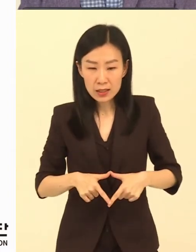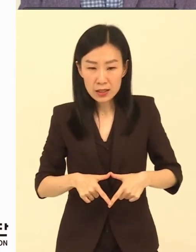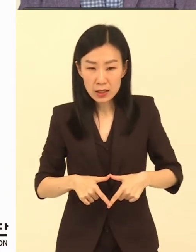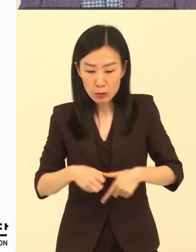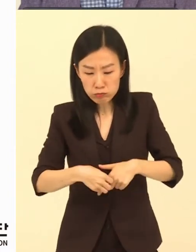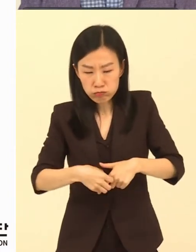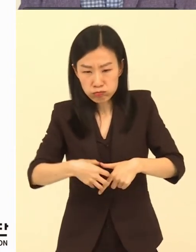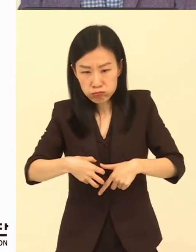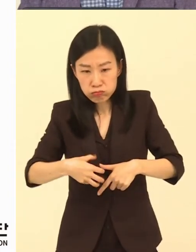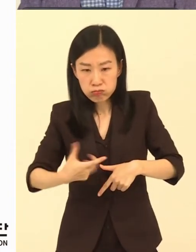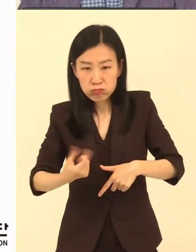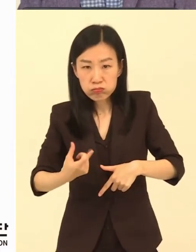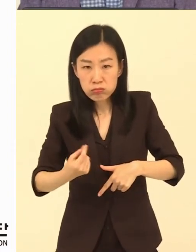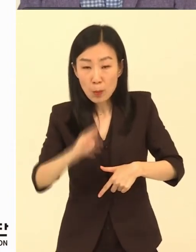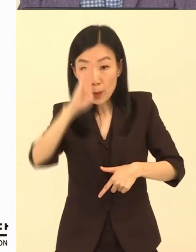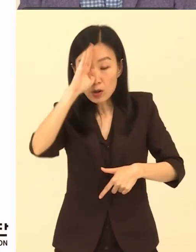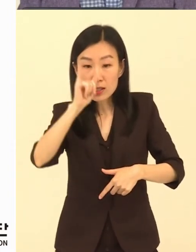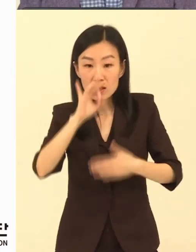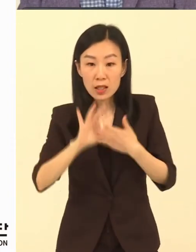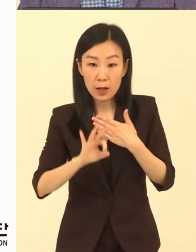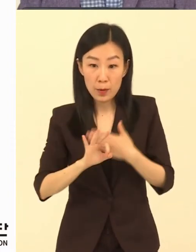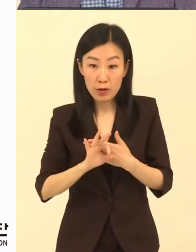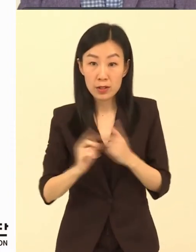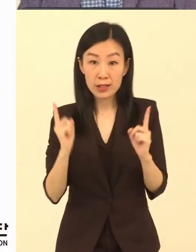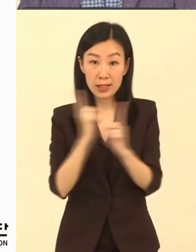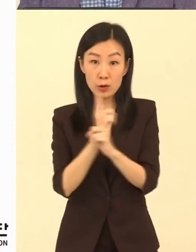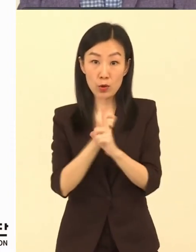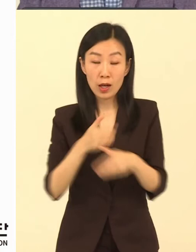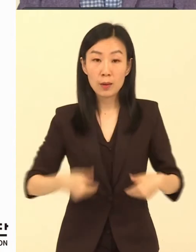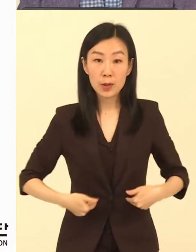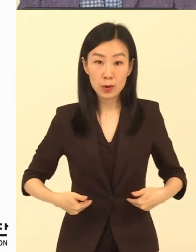병변이 생겼을 경우에는 치료를 시행할 수 있겠습니다.